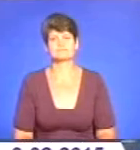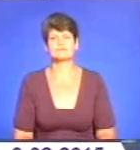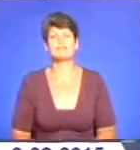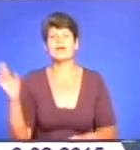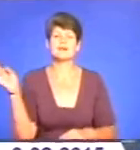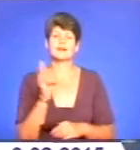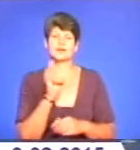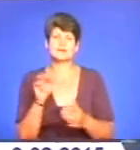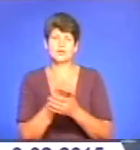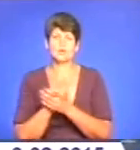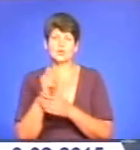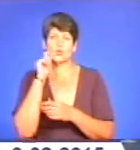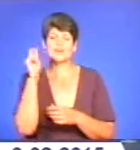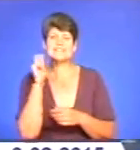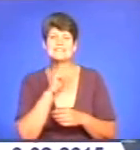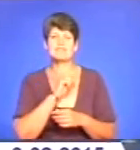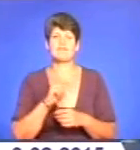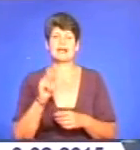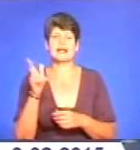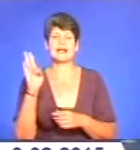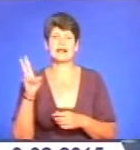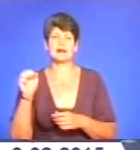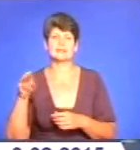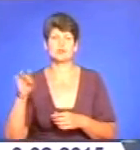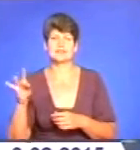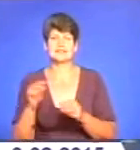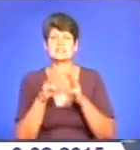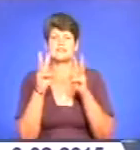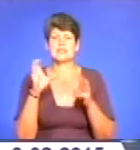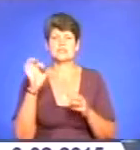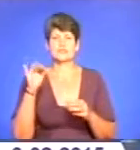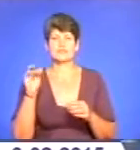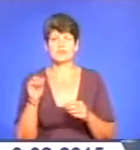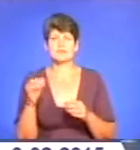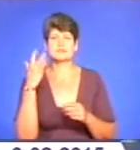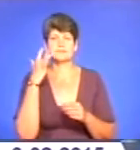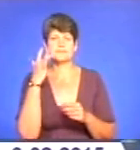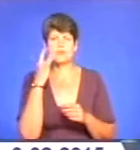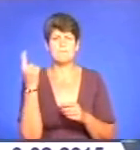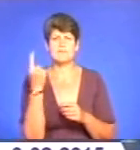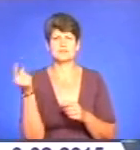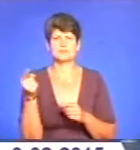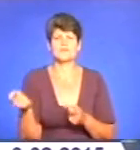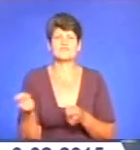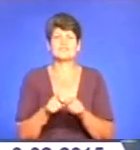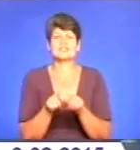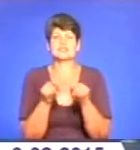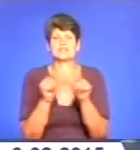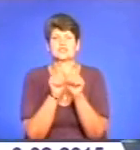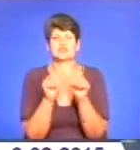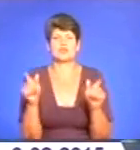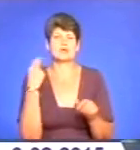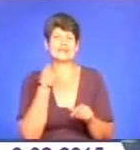Релігійне товариство українців-католиків «Свята Софія» із Сполучених Штатів Америки вперше у Тернополі відкрили школу англійської мови на